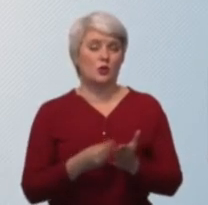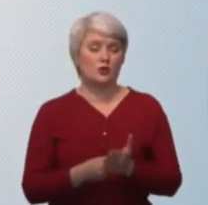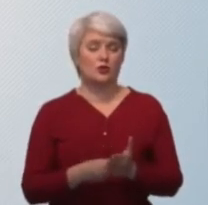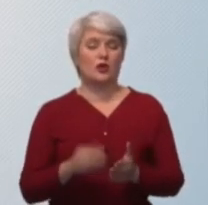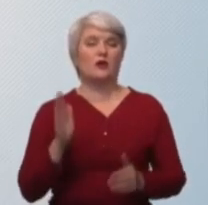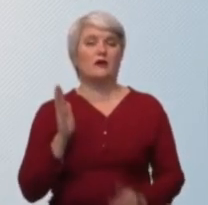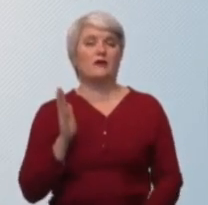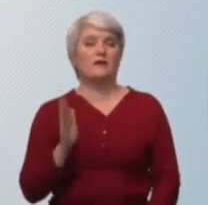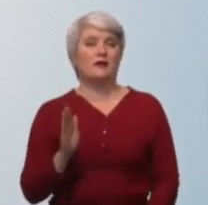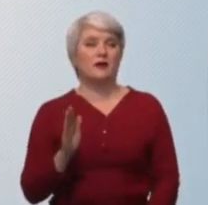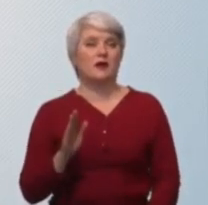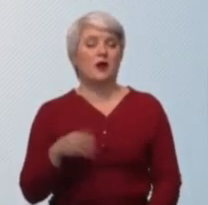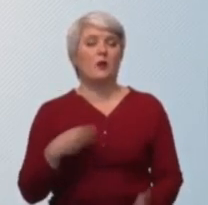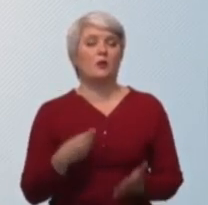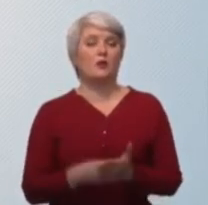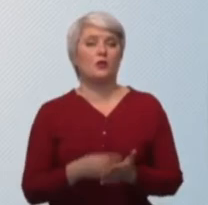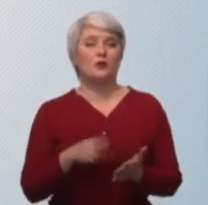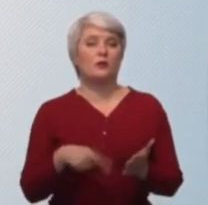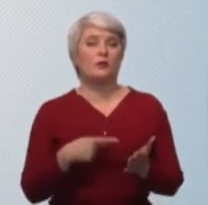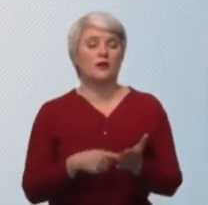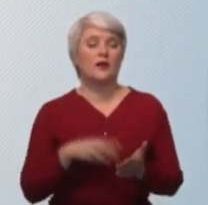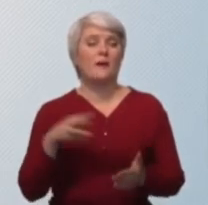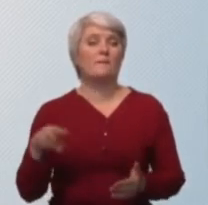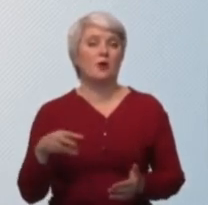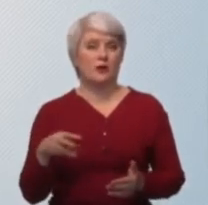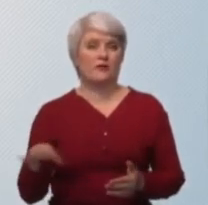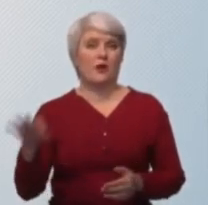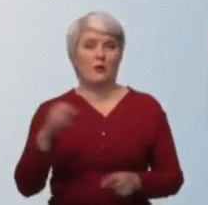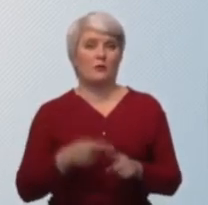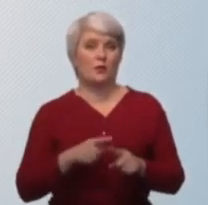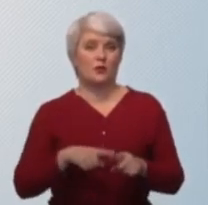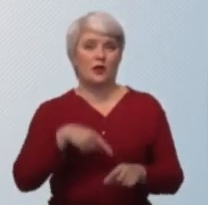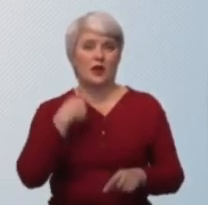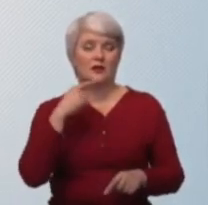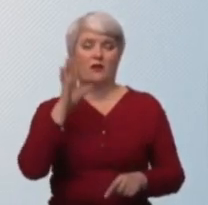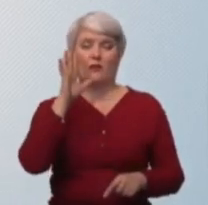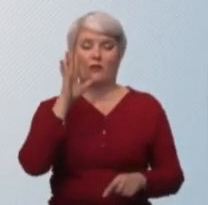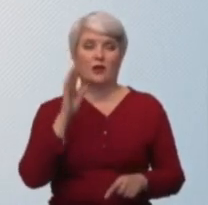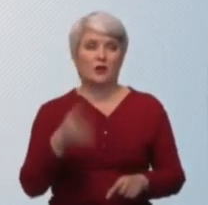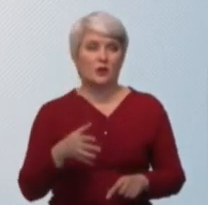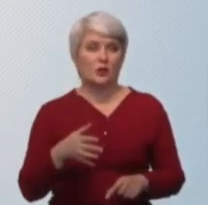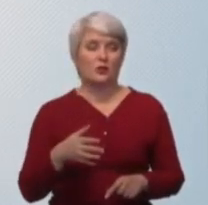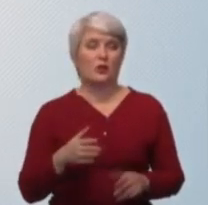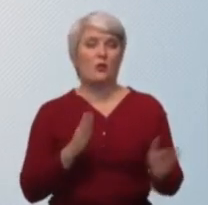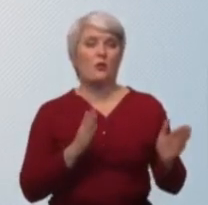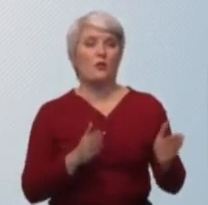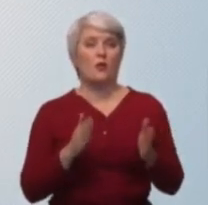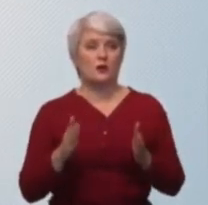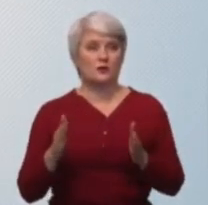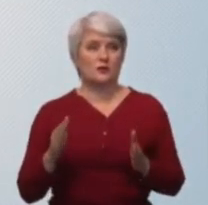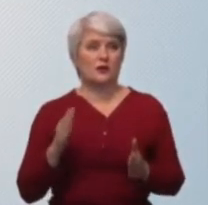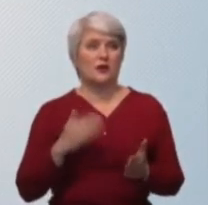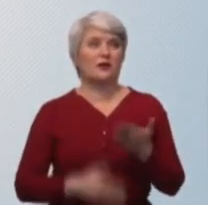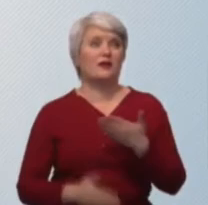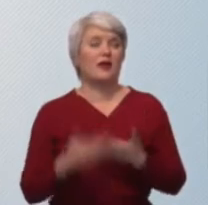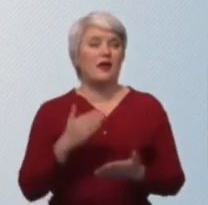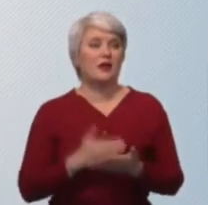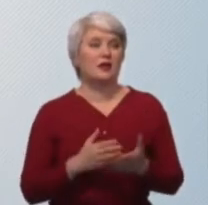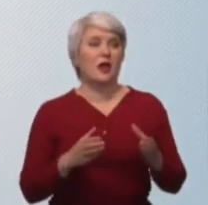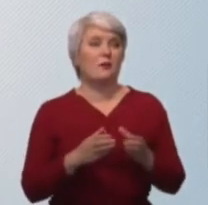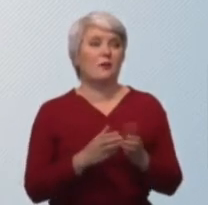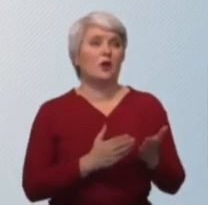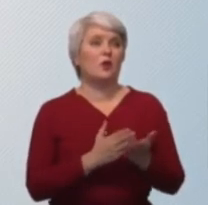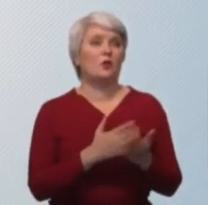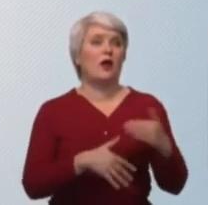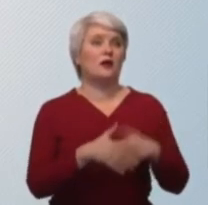в бюджет міста Миколаєва. Це те, про що я казав 5 років поспіль, і нарешті партія «Слуга